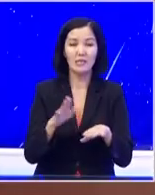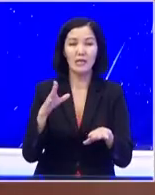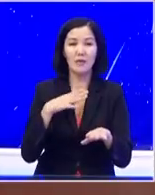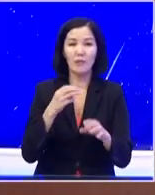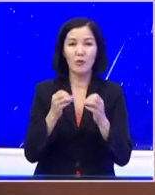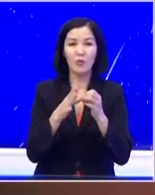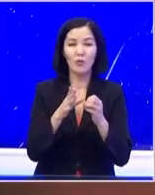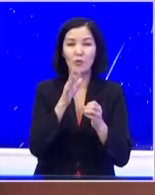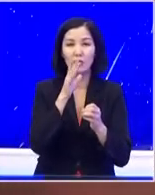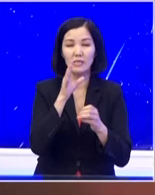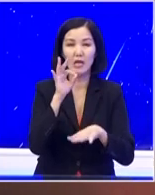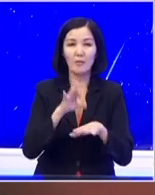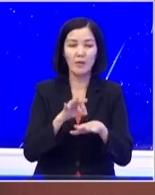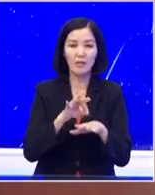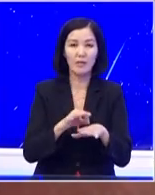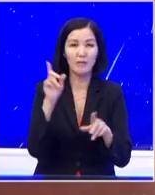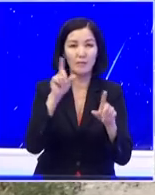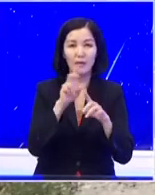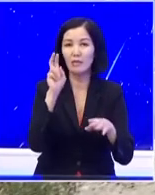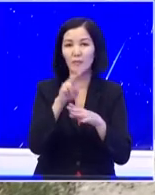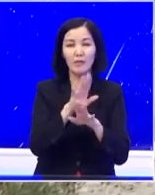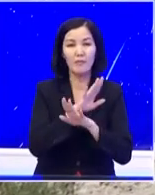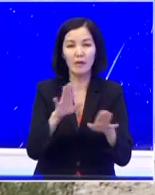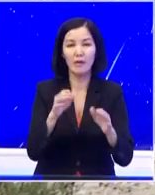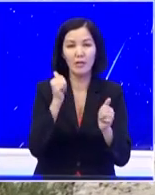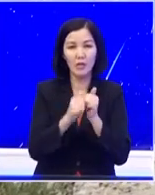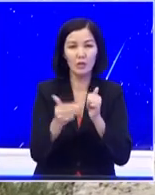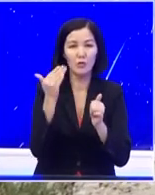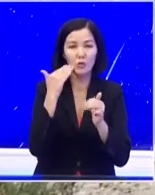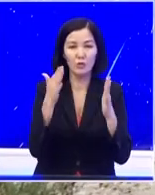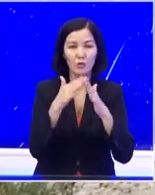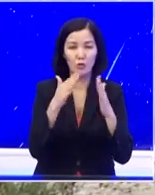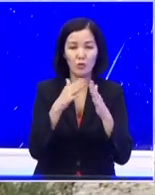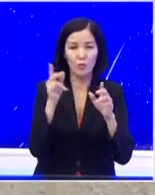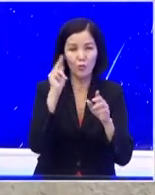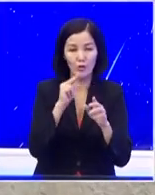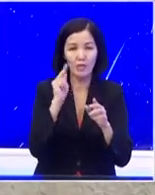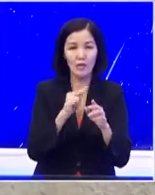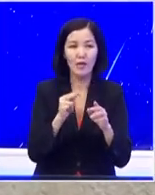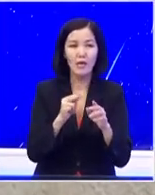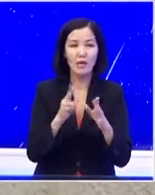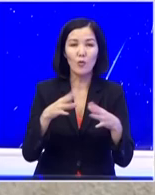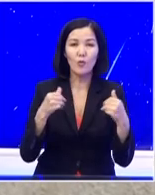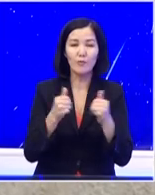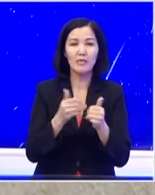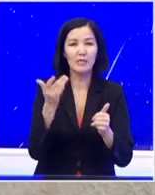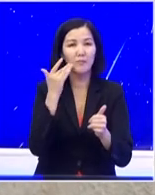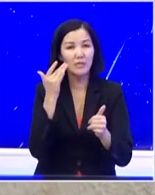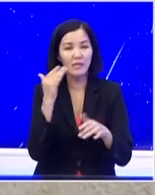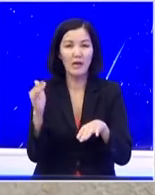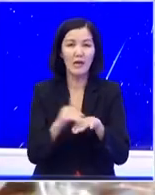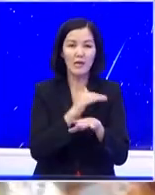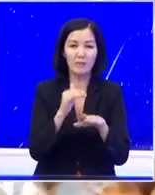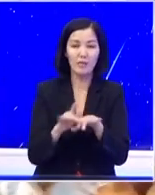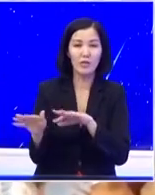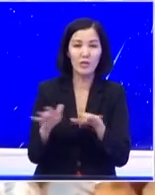14 жасар ұлы науқас, мектепке бармайды. Үнемі үйден оқиды. Ал жағдайды білетін ел ағалары бұл отбасын қашанда қайырымдылық